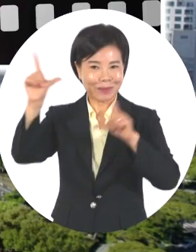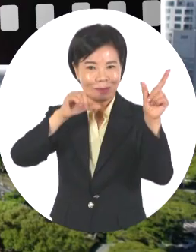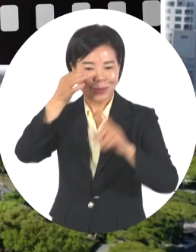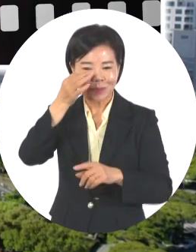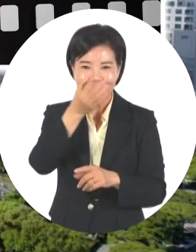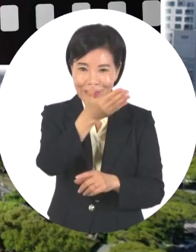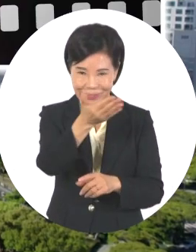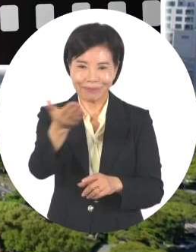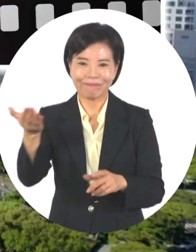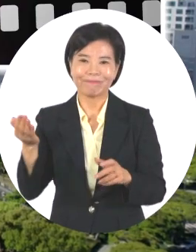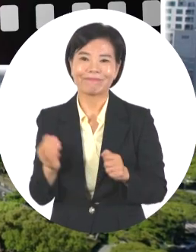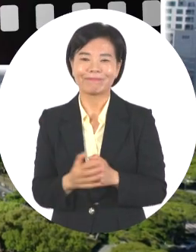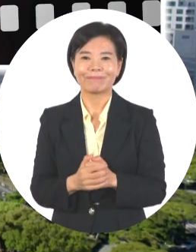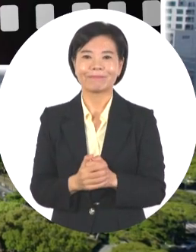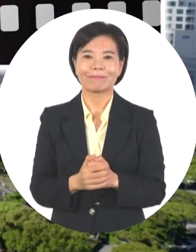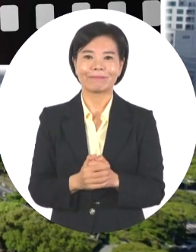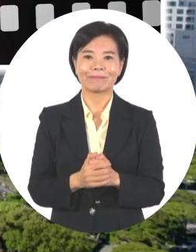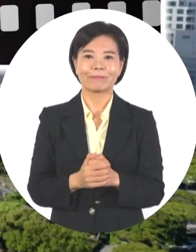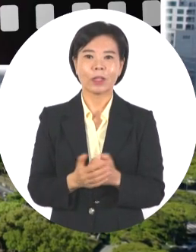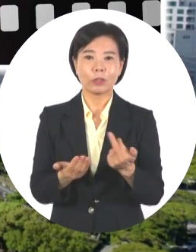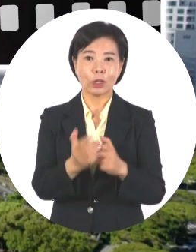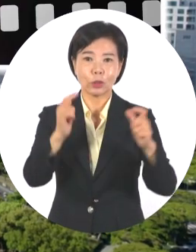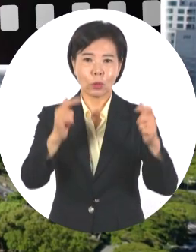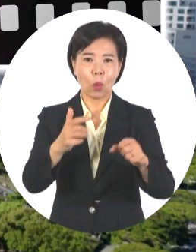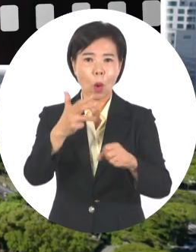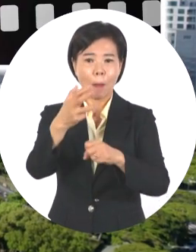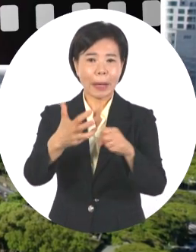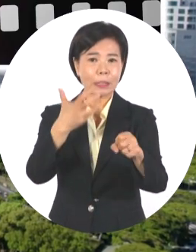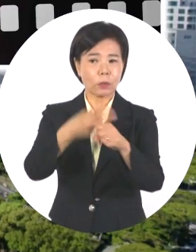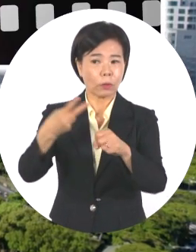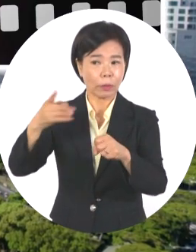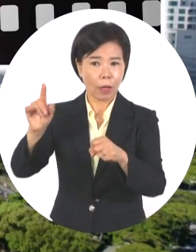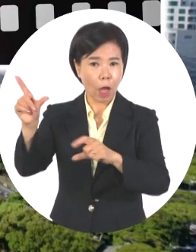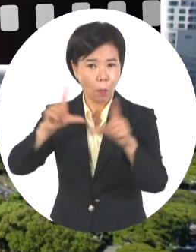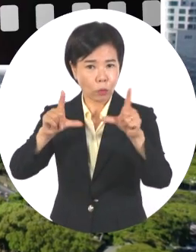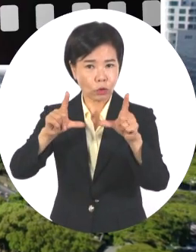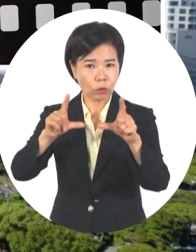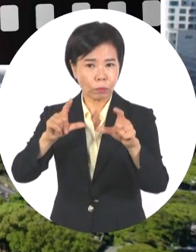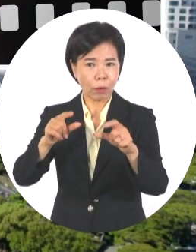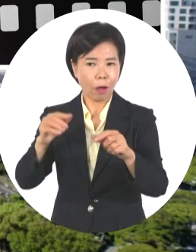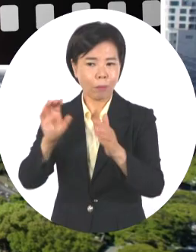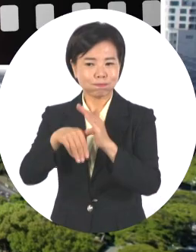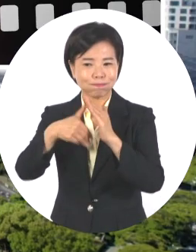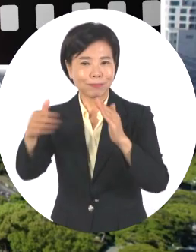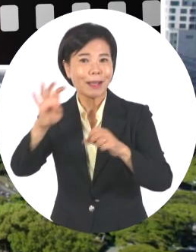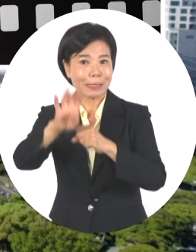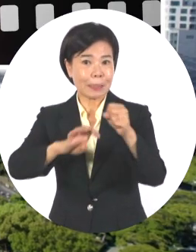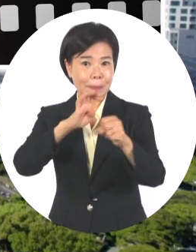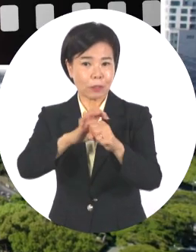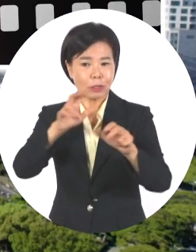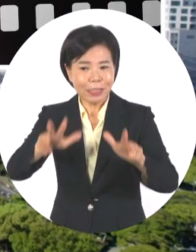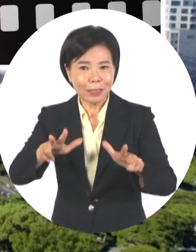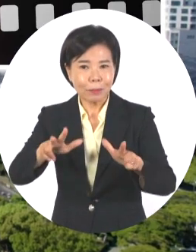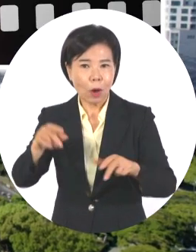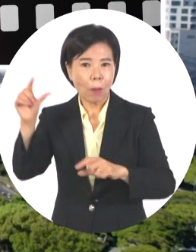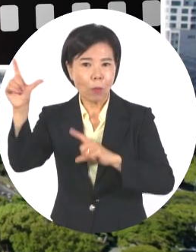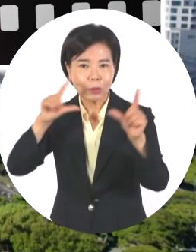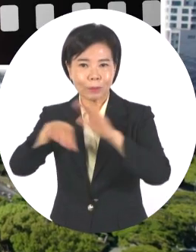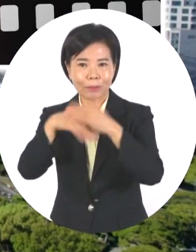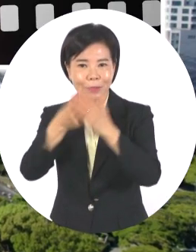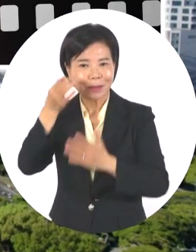볼 수 있는 순서입니다. 제주의 80년대 모습과 40여 년이 지난 지금 모습을